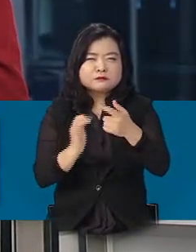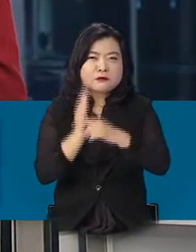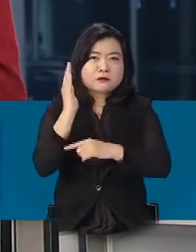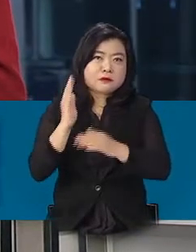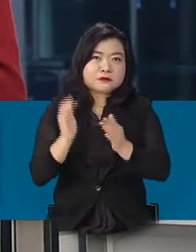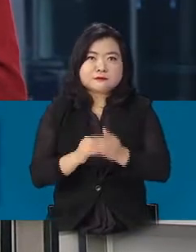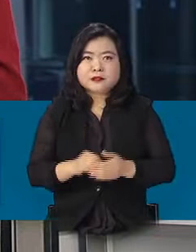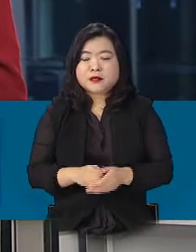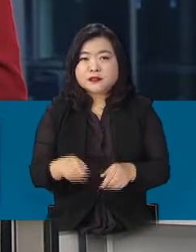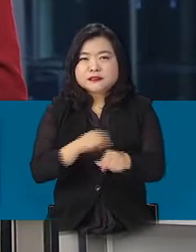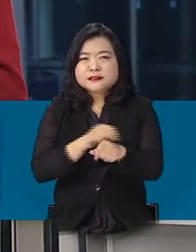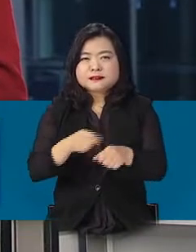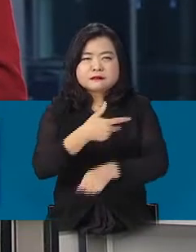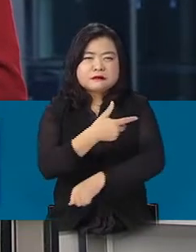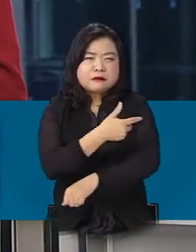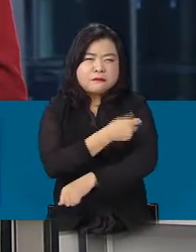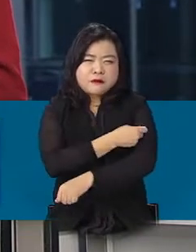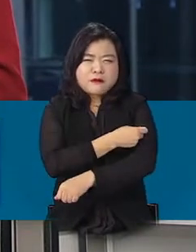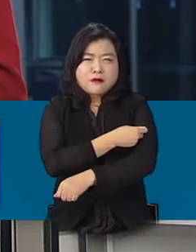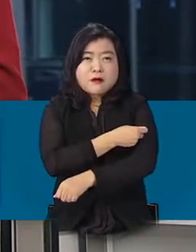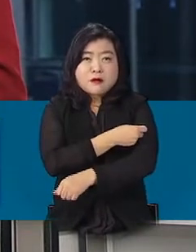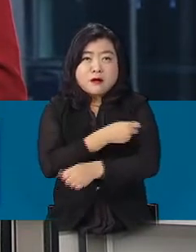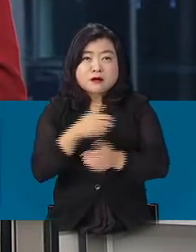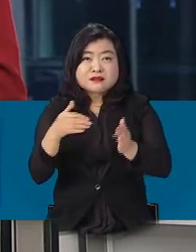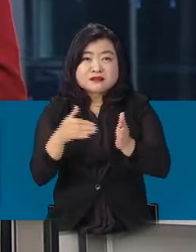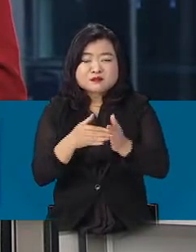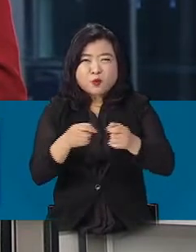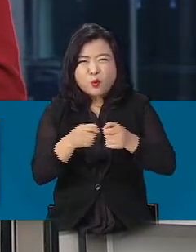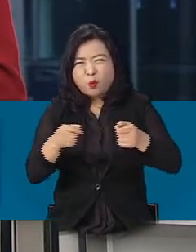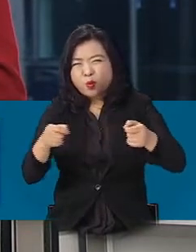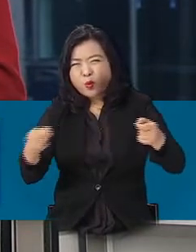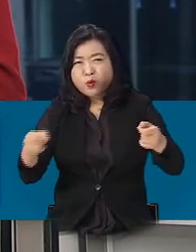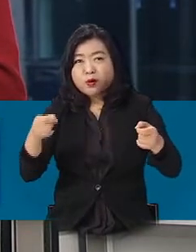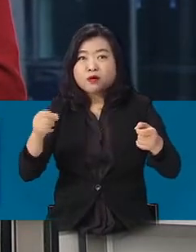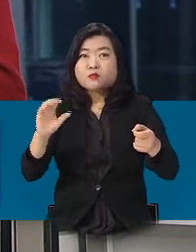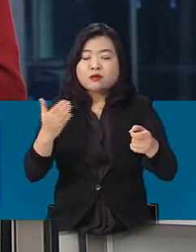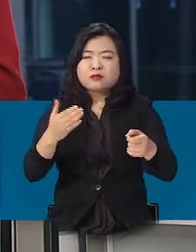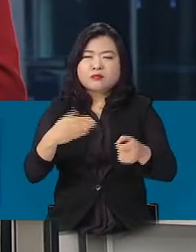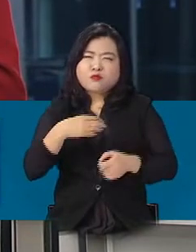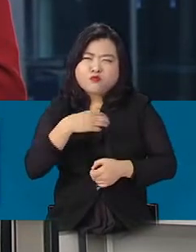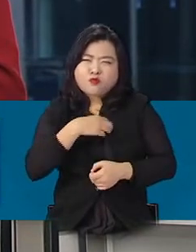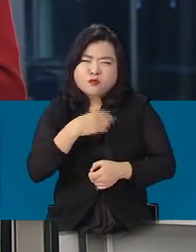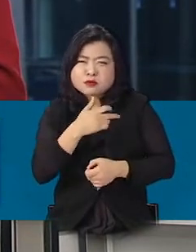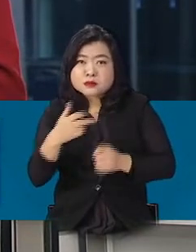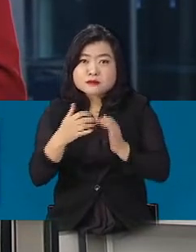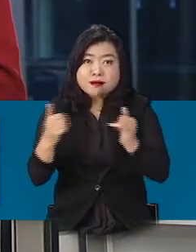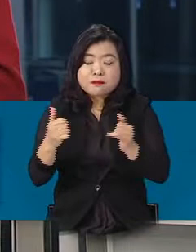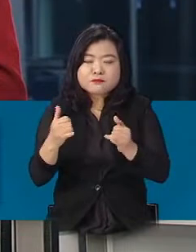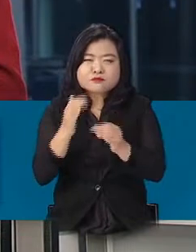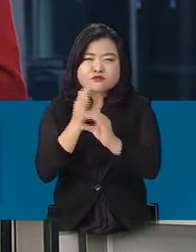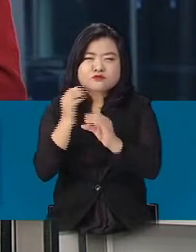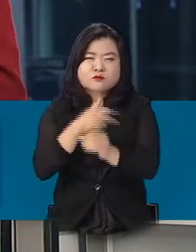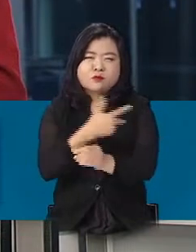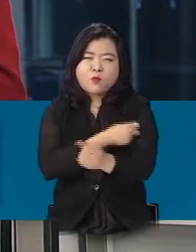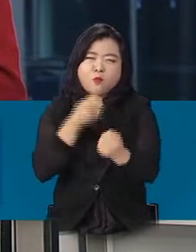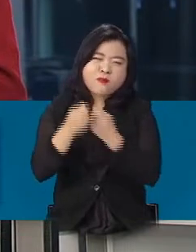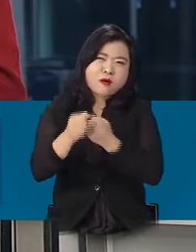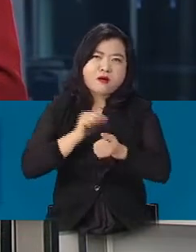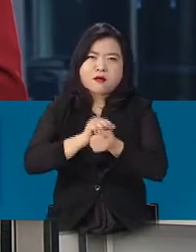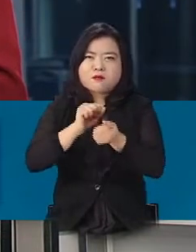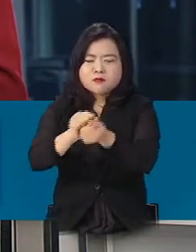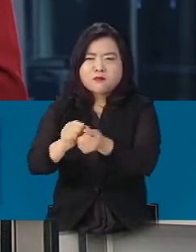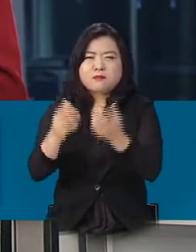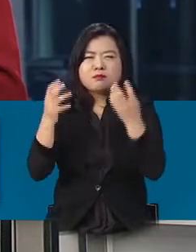넘었습니다. 네, 특히 예방접종을 한 지 반년 가까이 지난 고위험군을 중심으로 돌파 감염 비중이 늘어 우려를 키우고 있습니다.